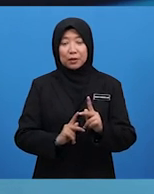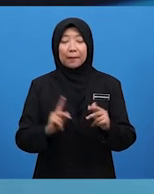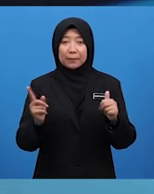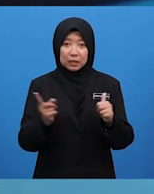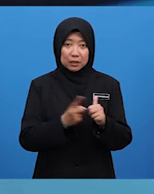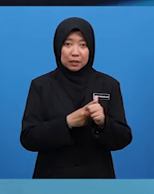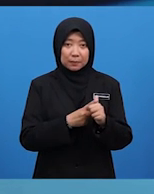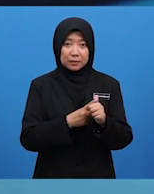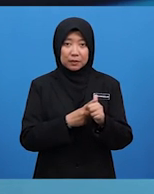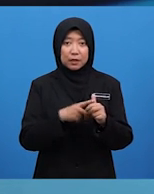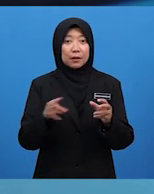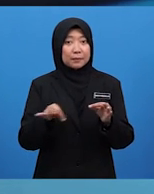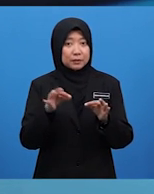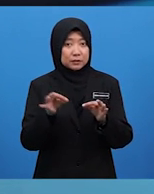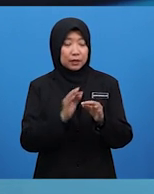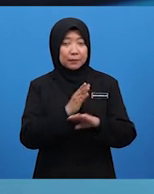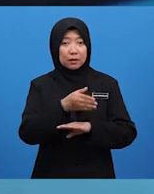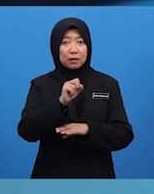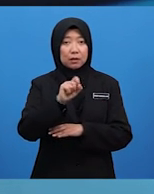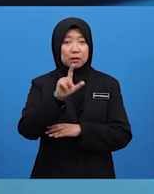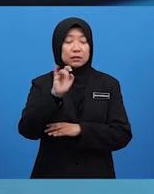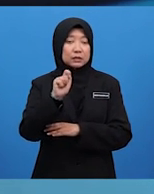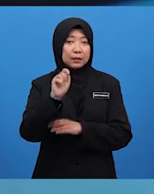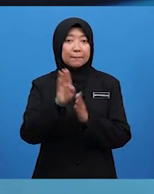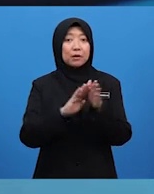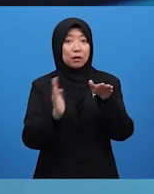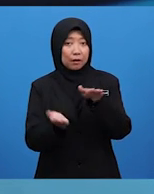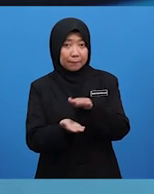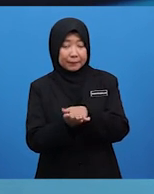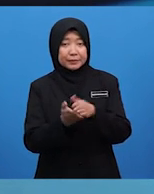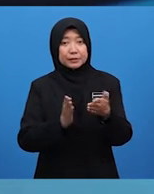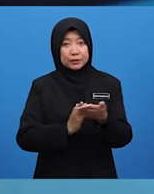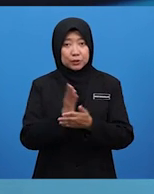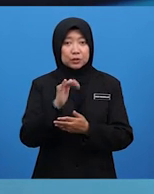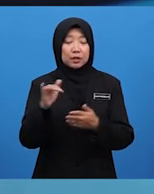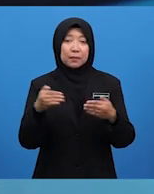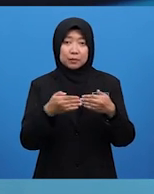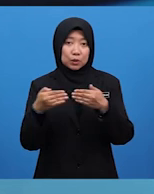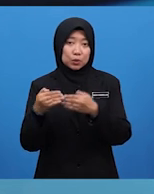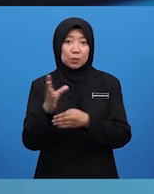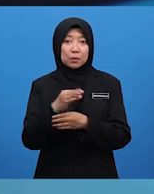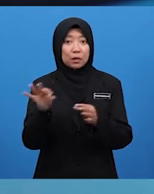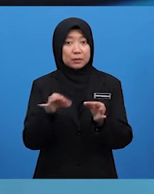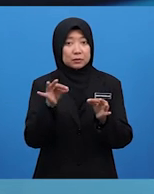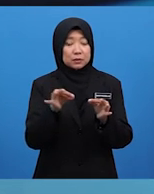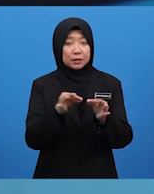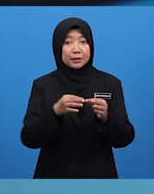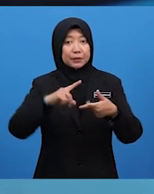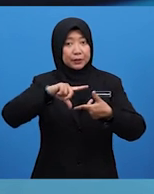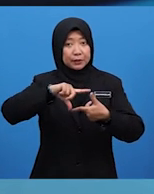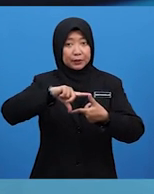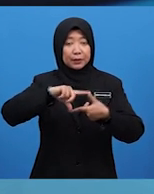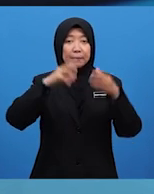Pertama, menjahit belah slip belapik. Seterusnya, mencantum dan menjahit